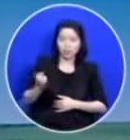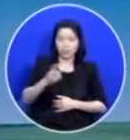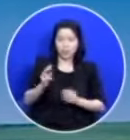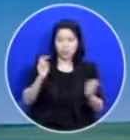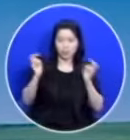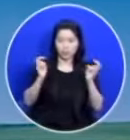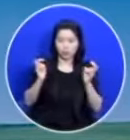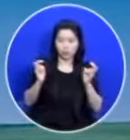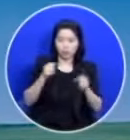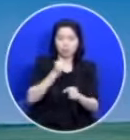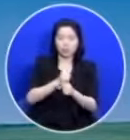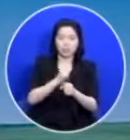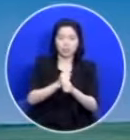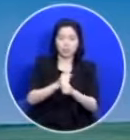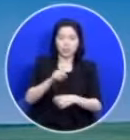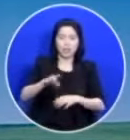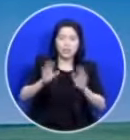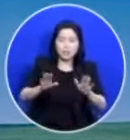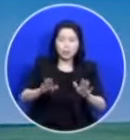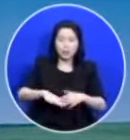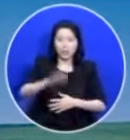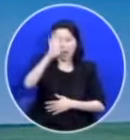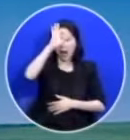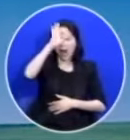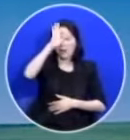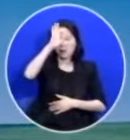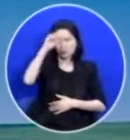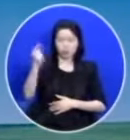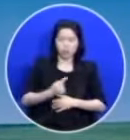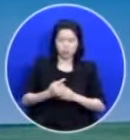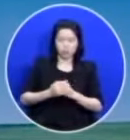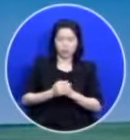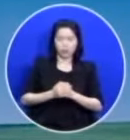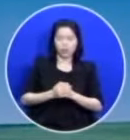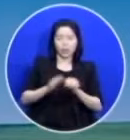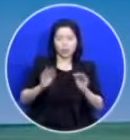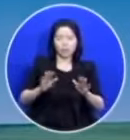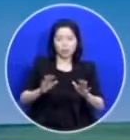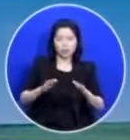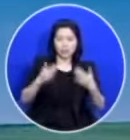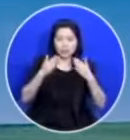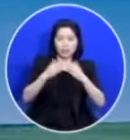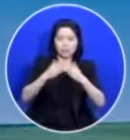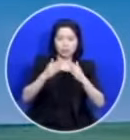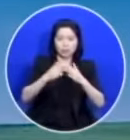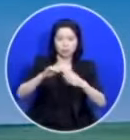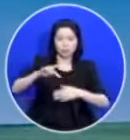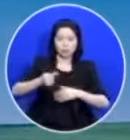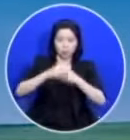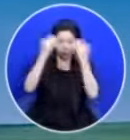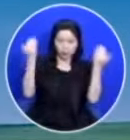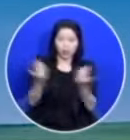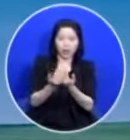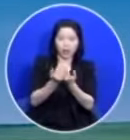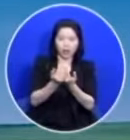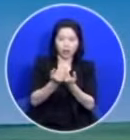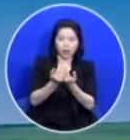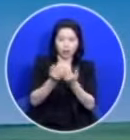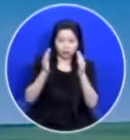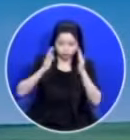그런데 이번에는 IMF 온 것입니다 그래서 이번에는 집까지 다 날아간